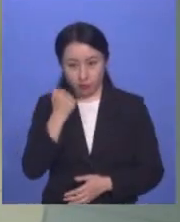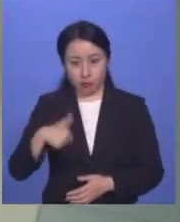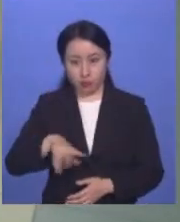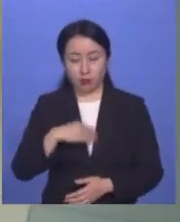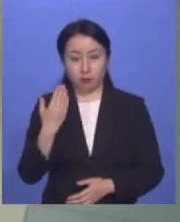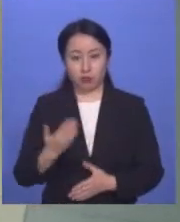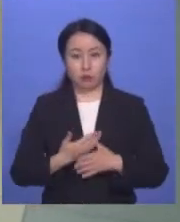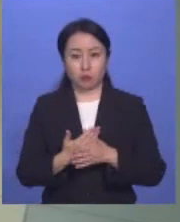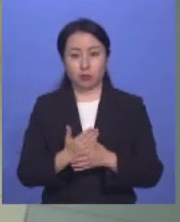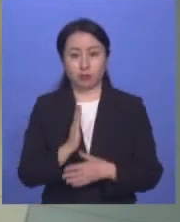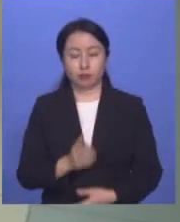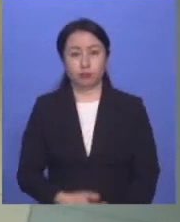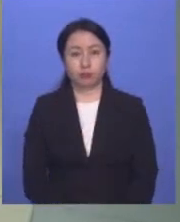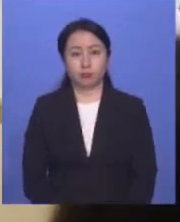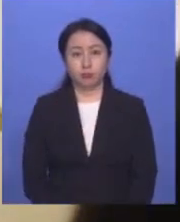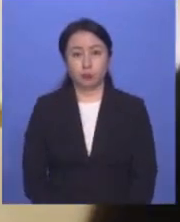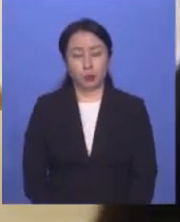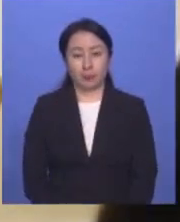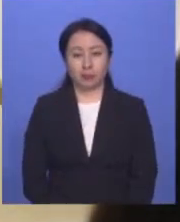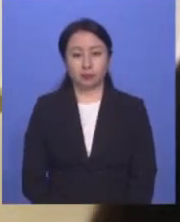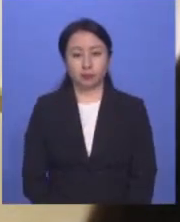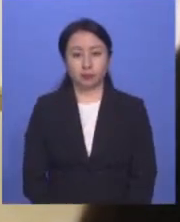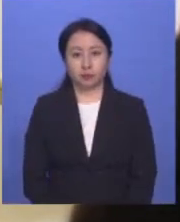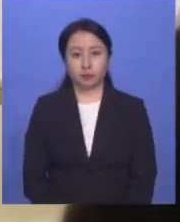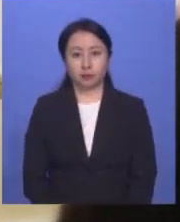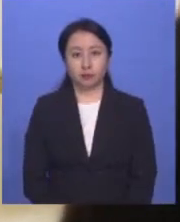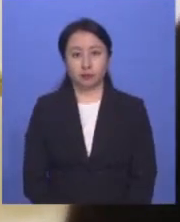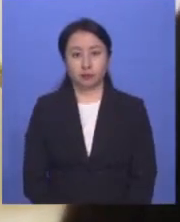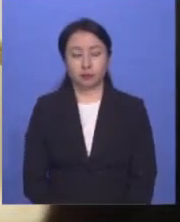жан-жақты қолдайтынын жеткізді. Айнұр Досан, Наталья Айтова, Денис Кузнецов, жаңалықтар қызметі.